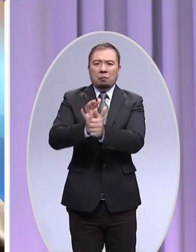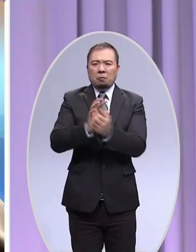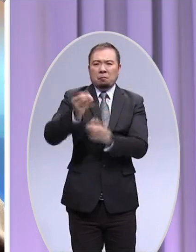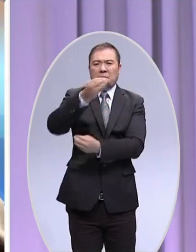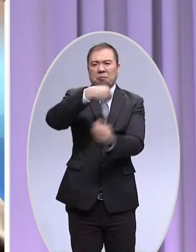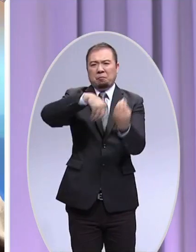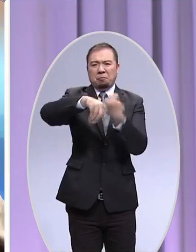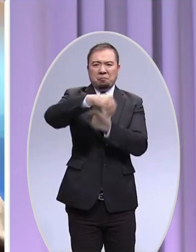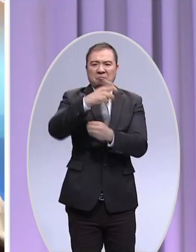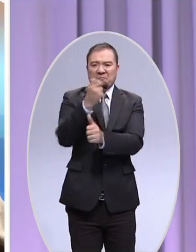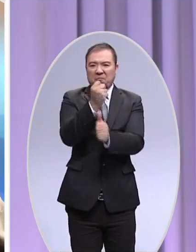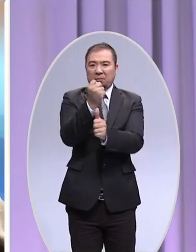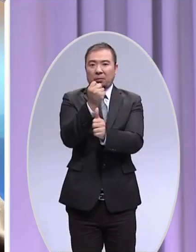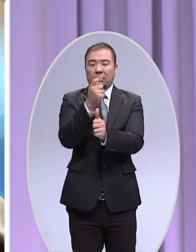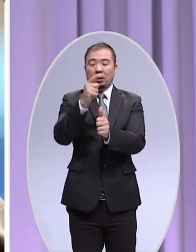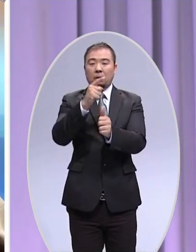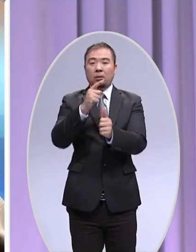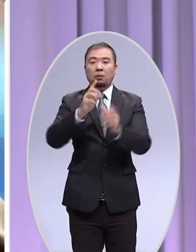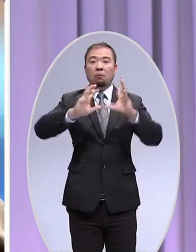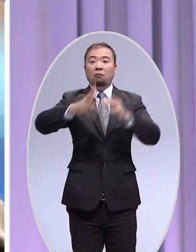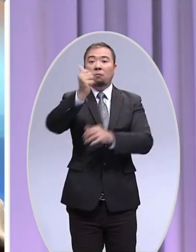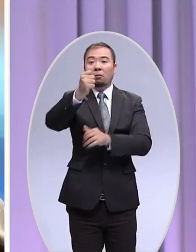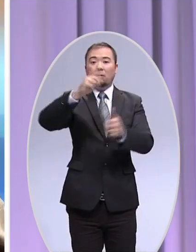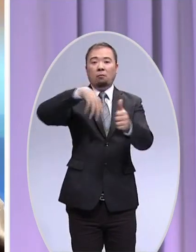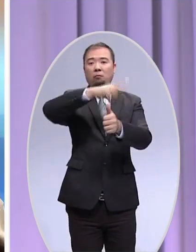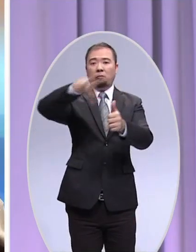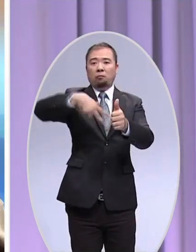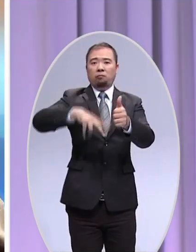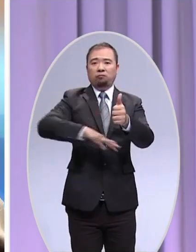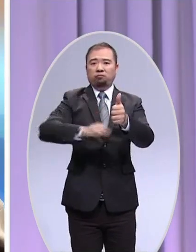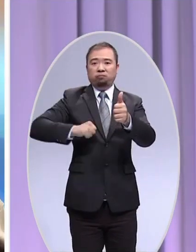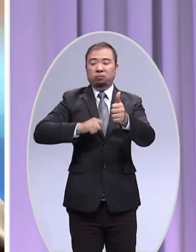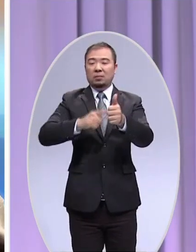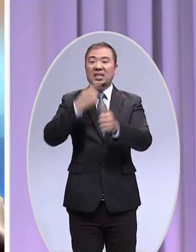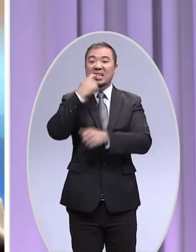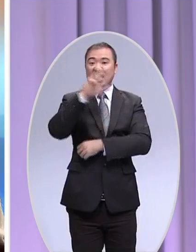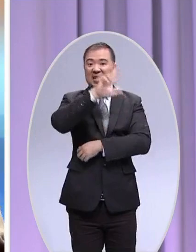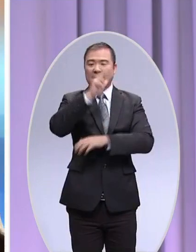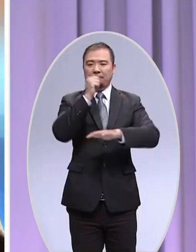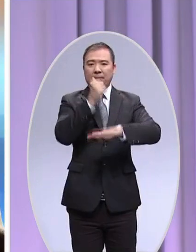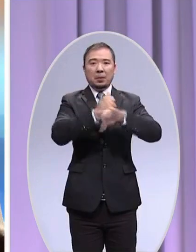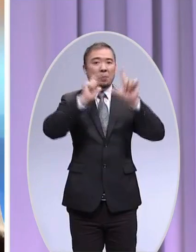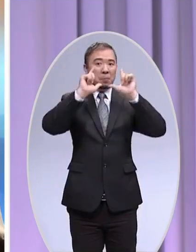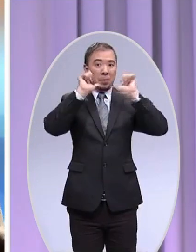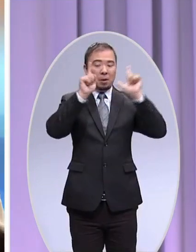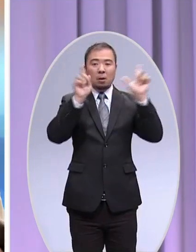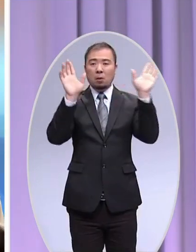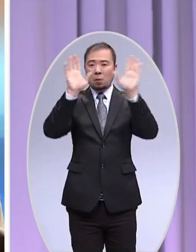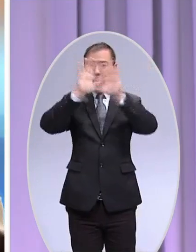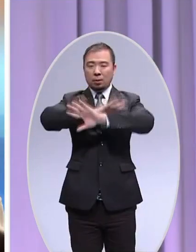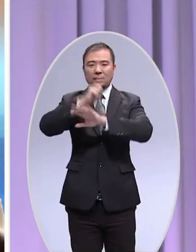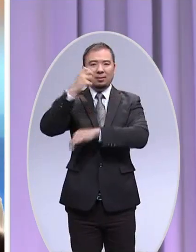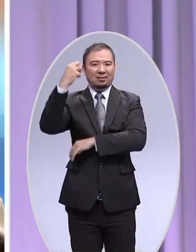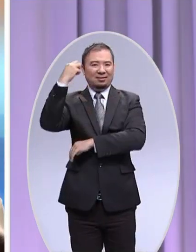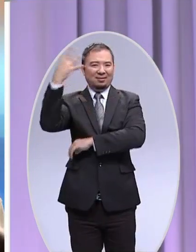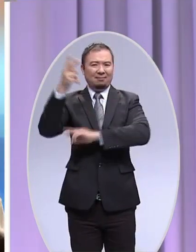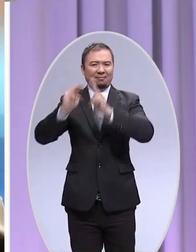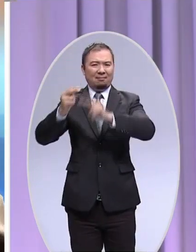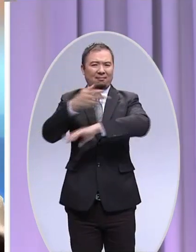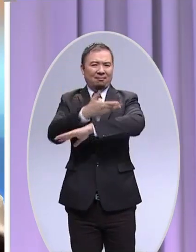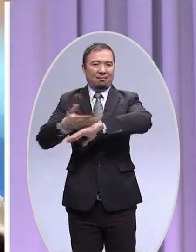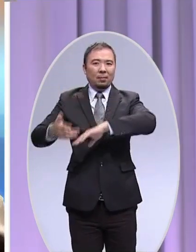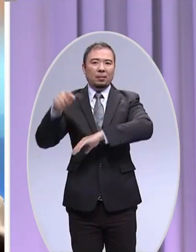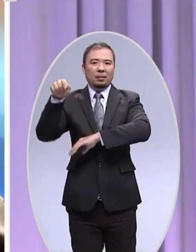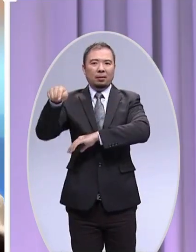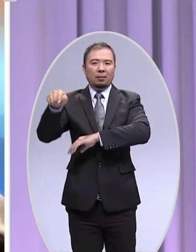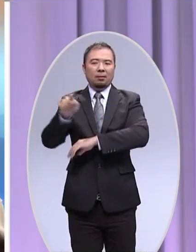进党这对于新潮流这个派系都是又嫉妒又讨厌。可是这样一个政党为什么可以屹